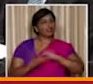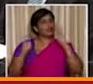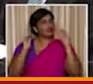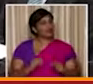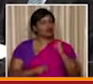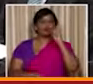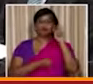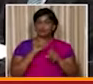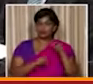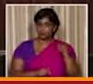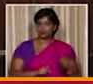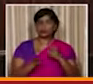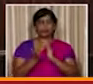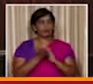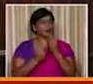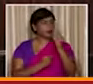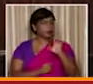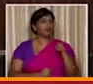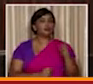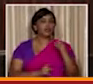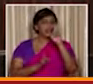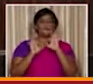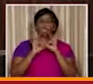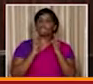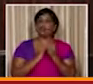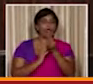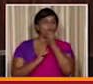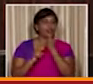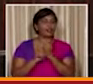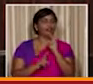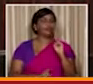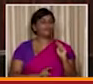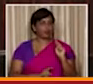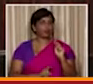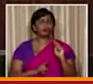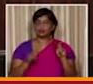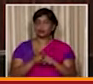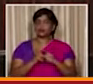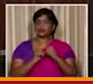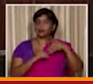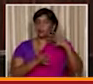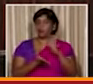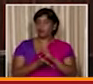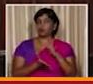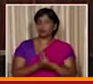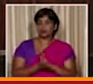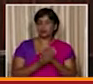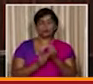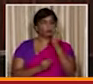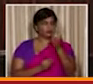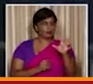ආදායම්ලාභී ජනතාවට සහනයක් වශයෙන් එක පවුලකට සහල් කිලෝ 20ක ප්‍රමාණයක් එළඹෙන උත්සව සමයේ ලබා